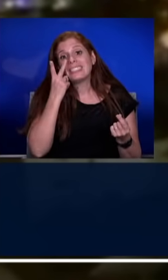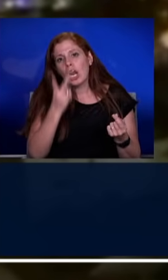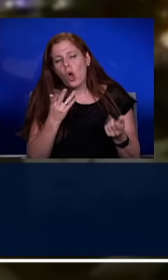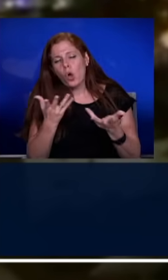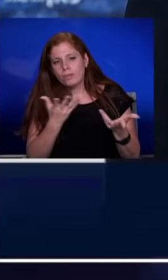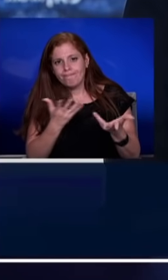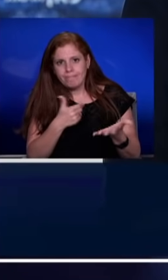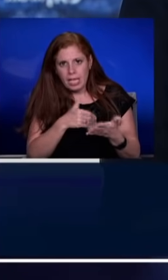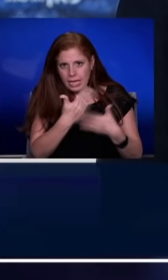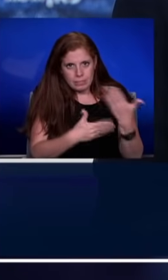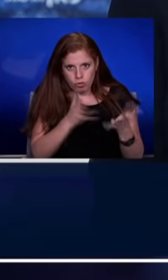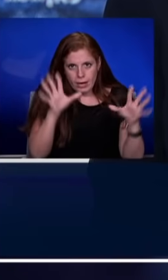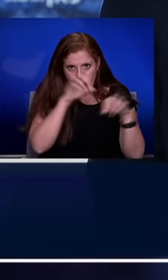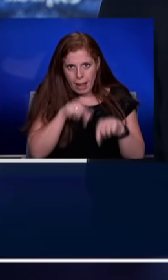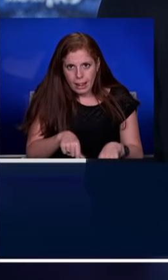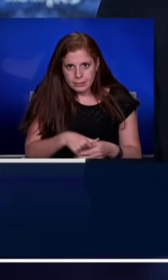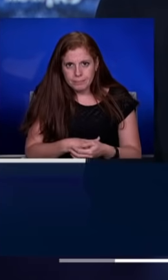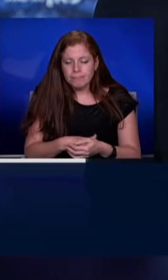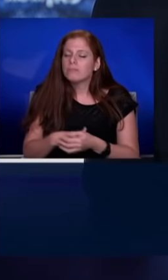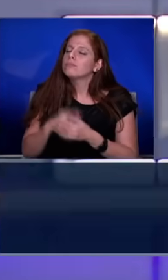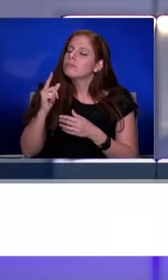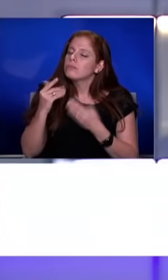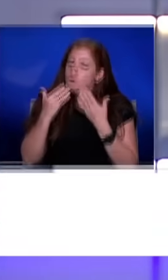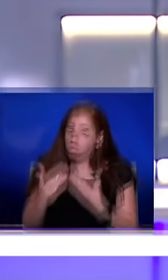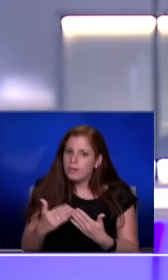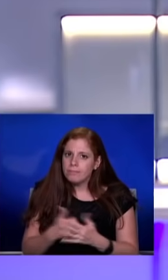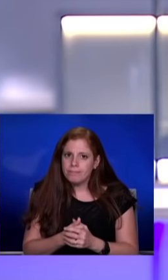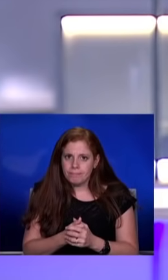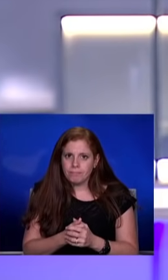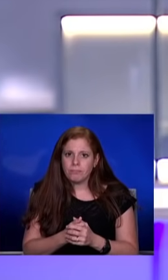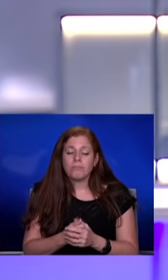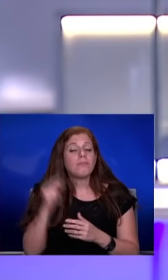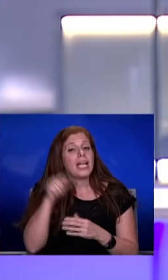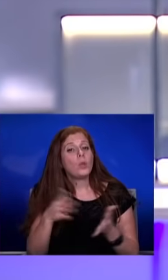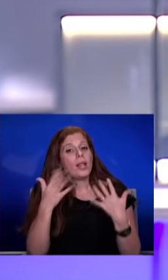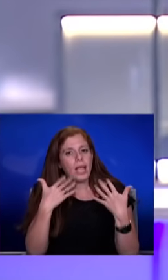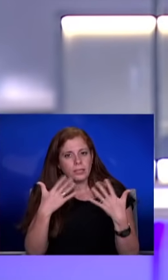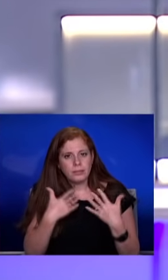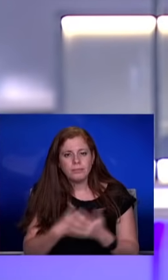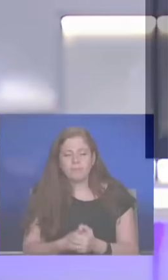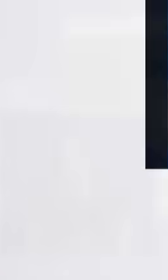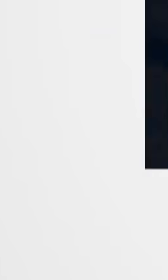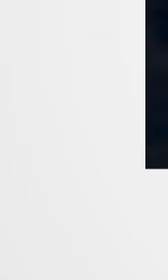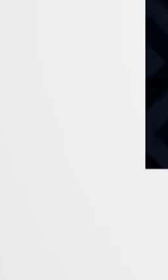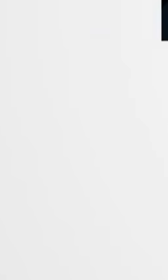הולך גם הלילה הזה. תודה רבה, איתי. הגענו לתחזית מזג האוויר.